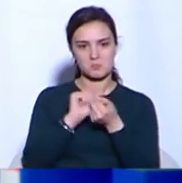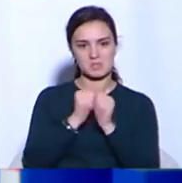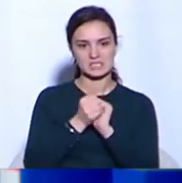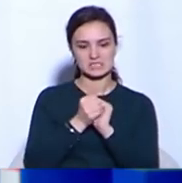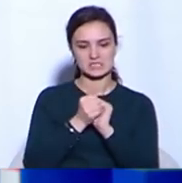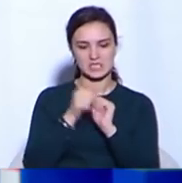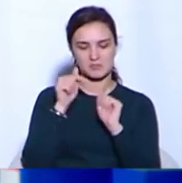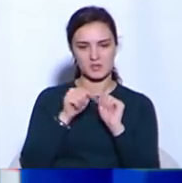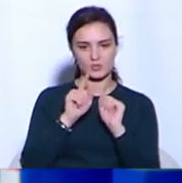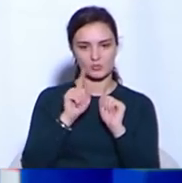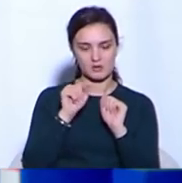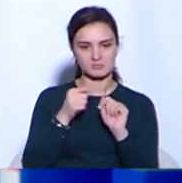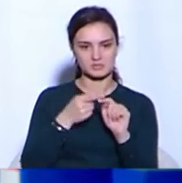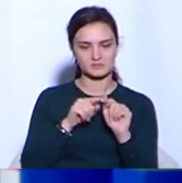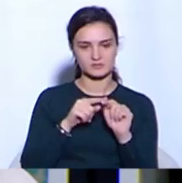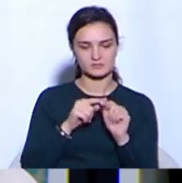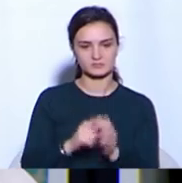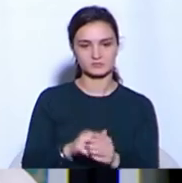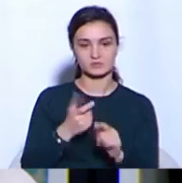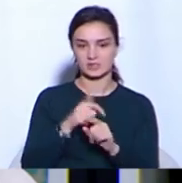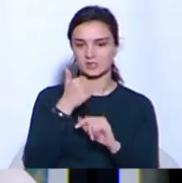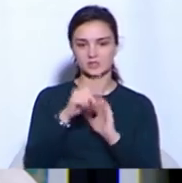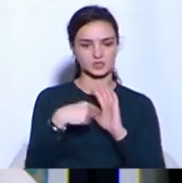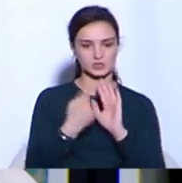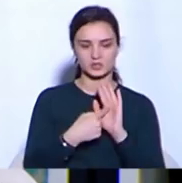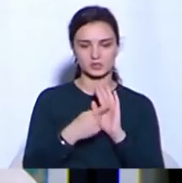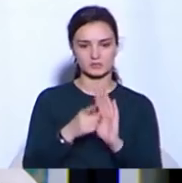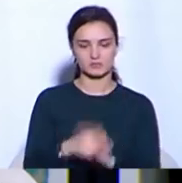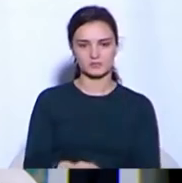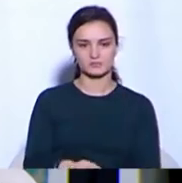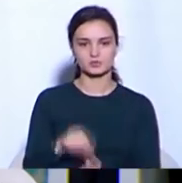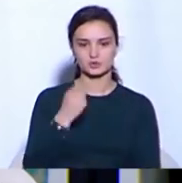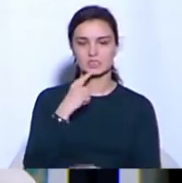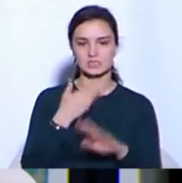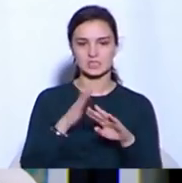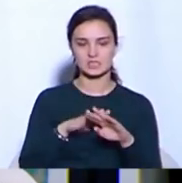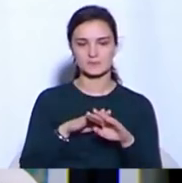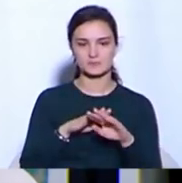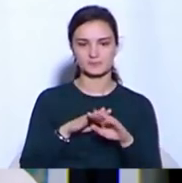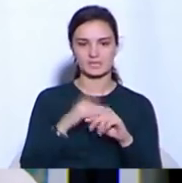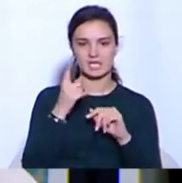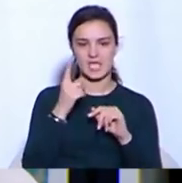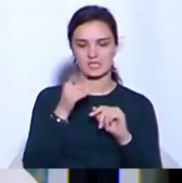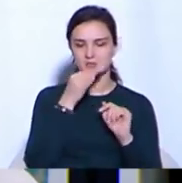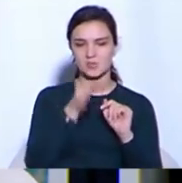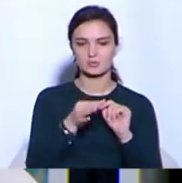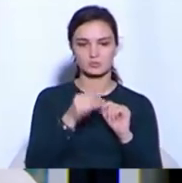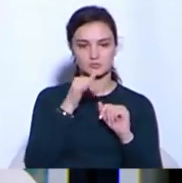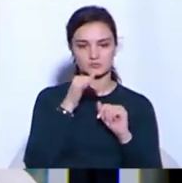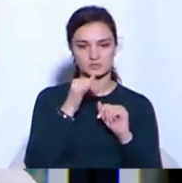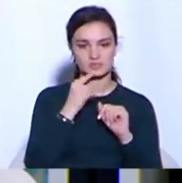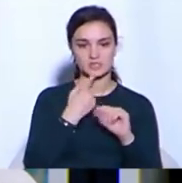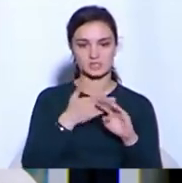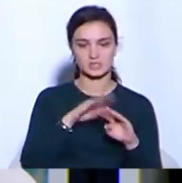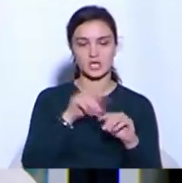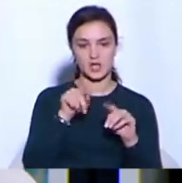რომ დაათვალიეროს ამისათვის. ძალიან კარგი შეკითხვა და ცოტა ძნელია ერთგვაროვანი პასუხის გაცემა ამაზე, იმიტომ